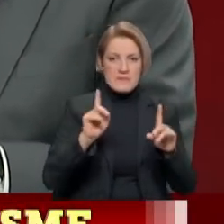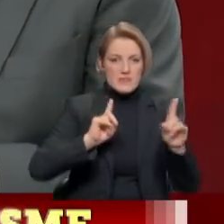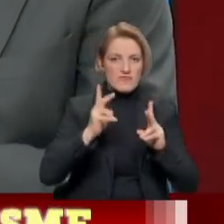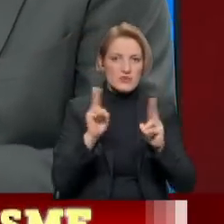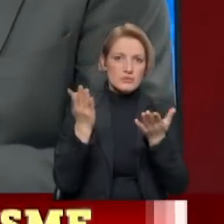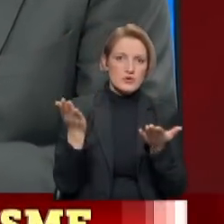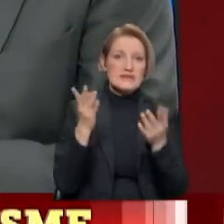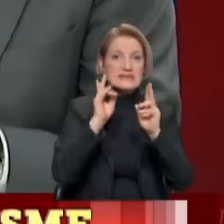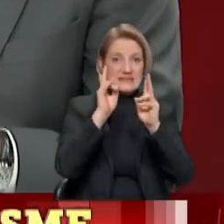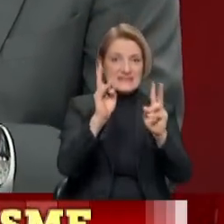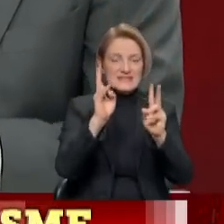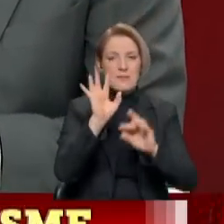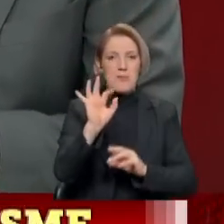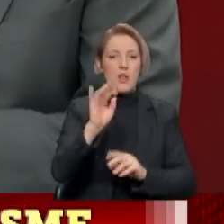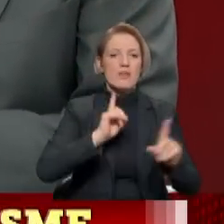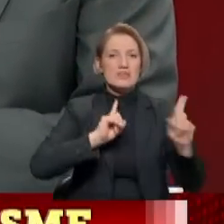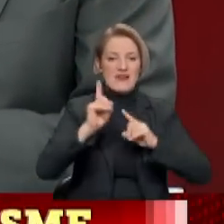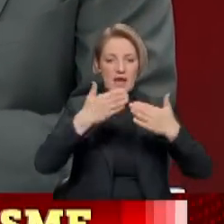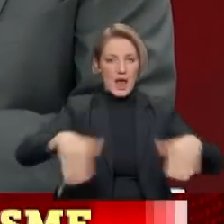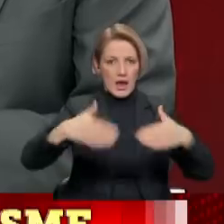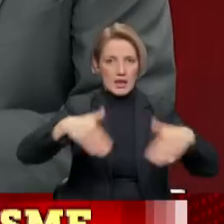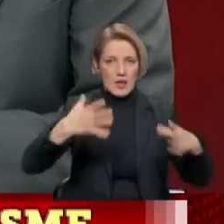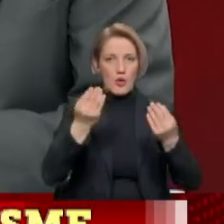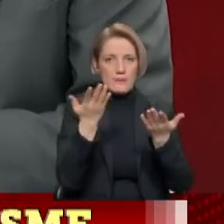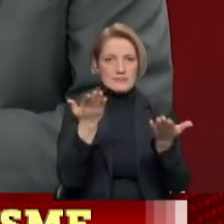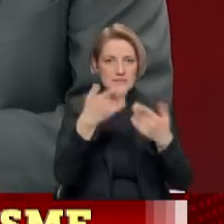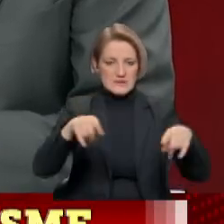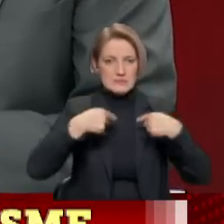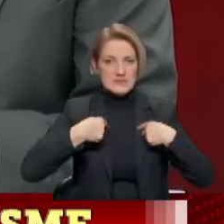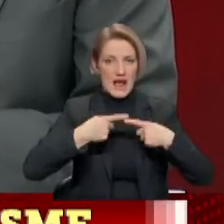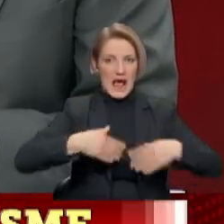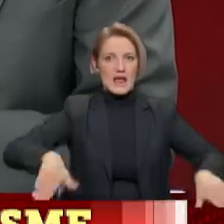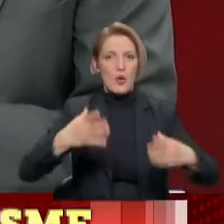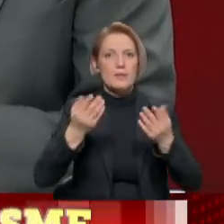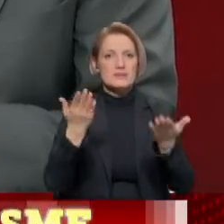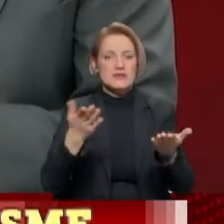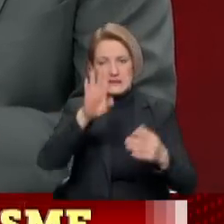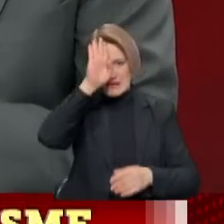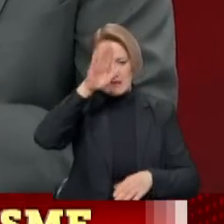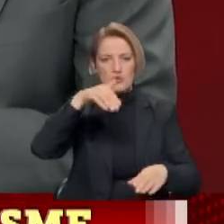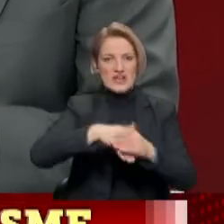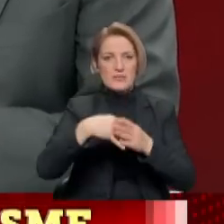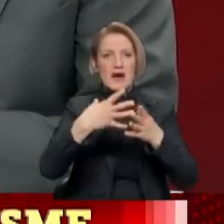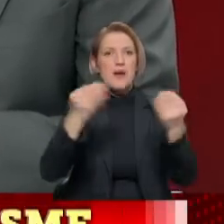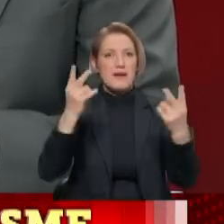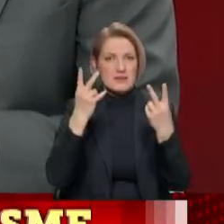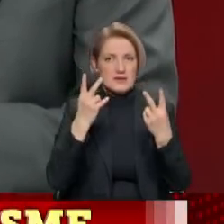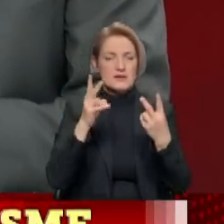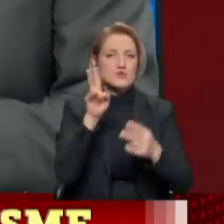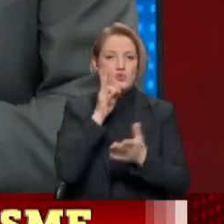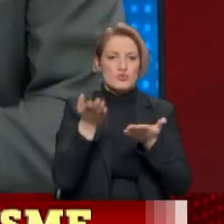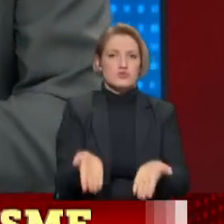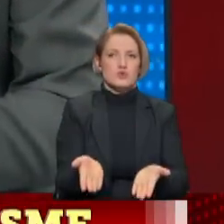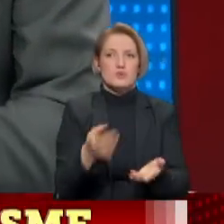açabiliyorsunuz? Siz böyle davalarla engelleyebilir misiniz bizi? Şimdi İstanbul seçimini kaybetmenin